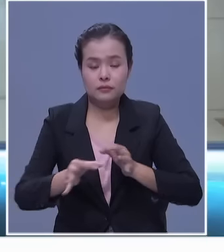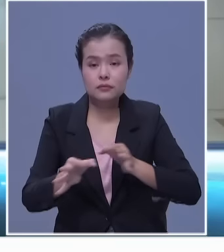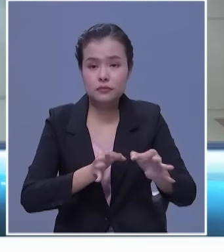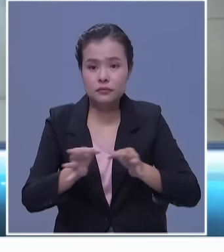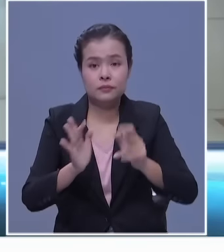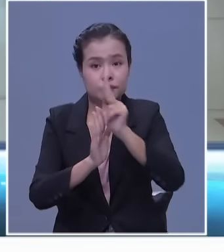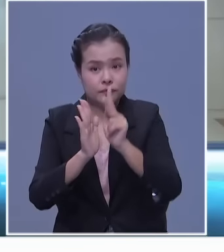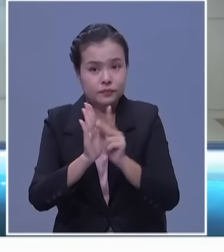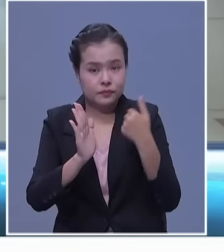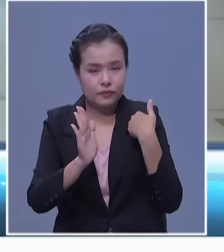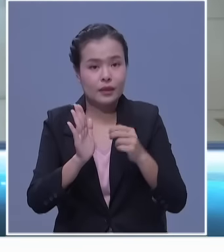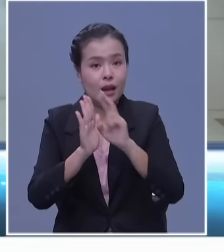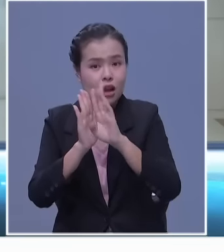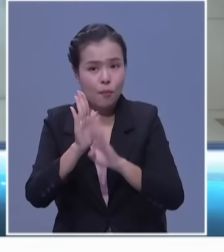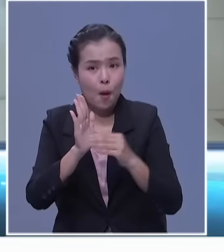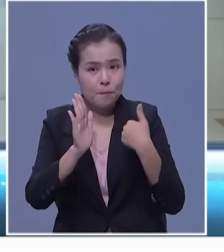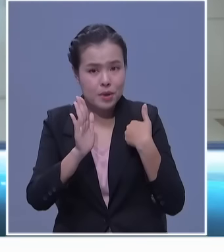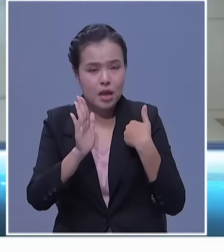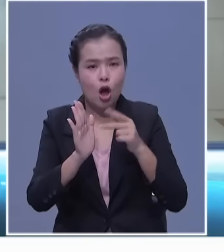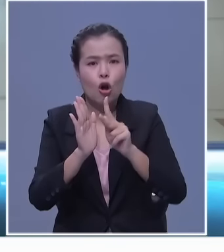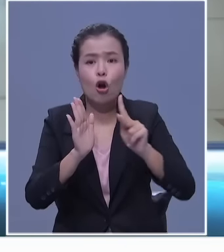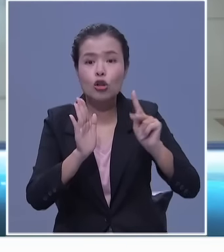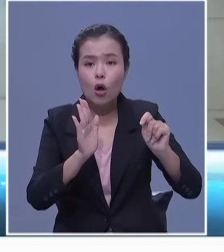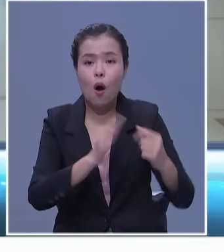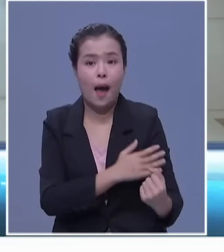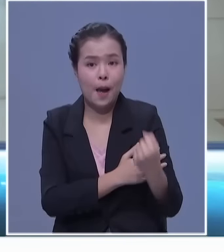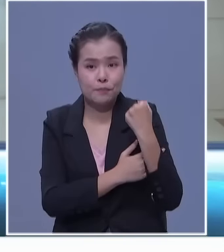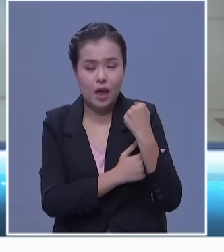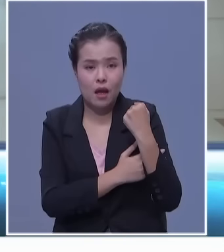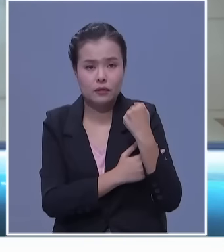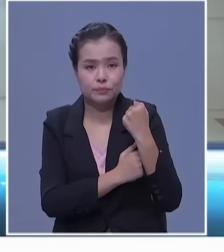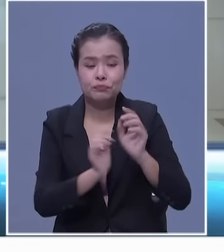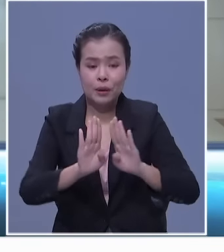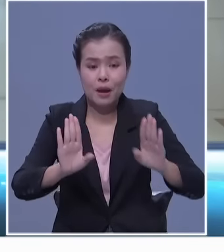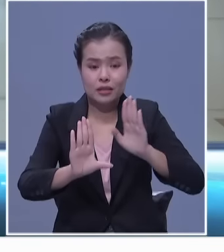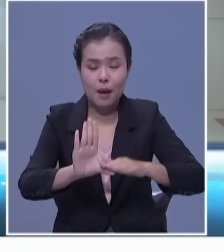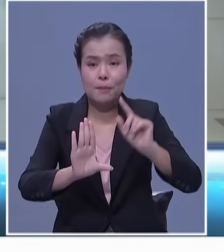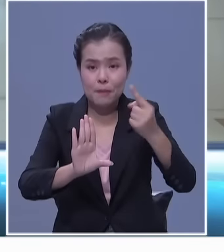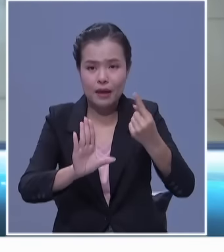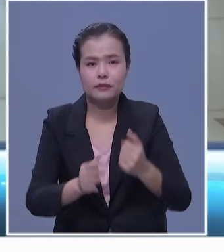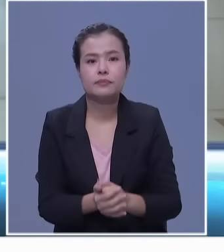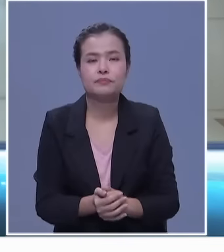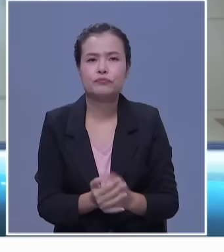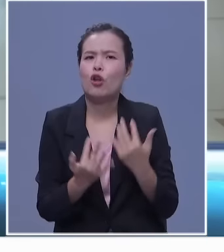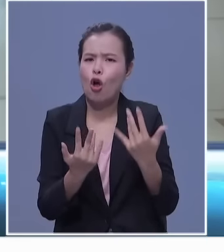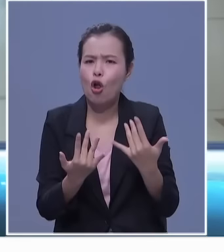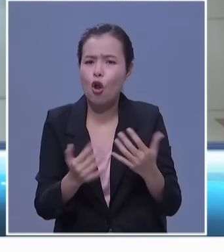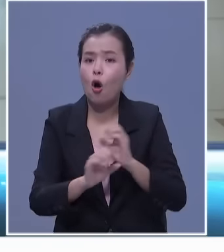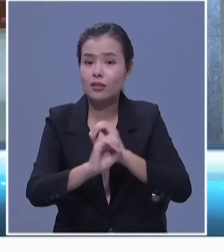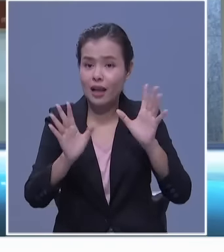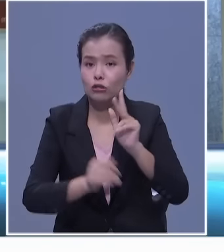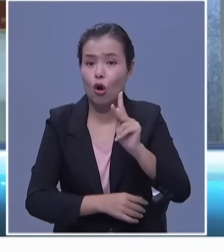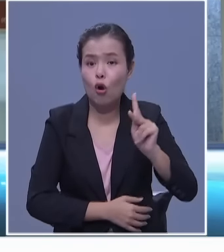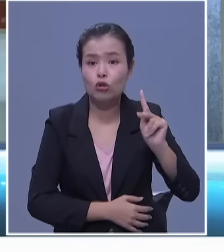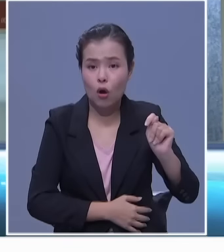หมายก็ทราบว่าในระเบียบก็มีช่องให้กกตสามารถใช้อำนาจในการเปิดรับสมัครใหม่ทั้งนี้ก็ต้องรอความชัดเจนของ